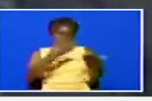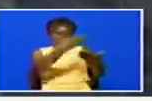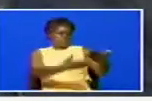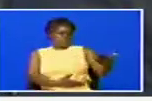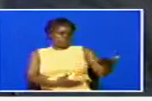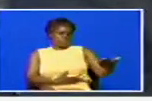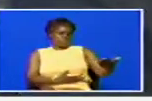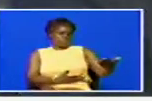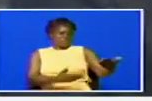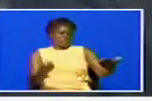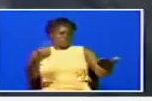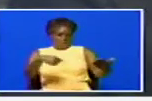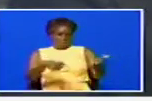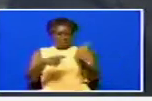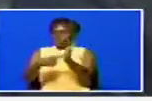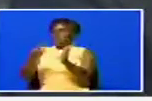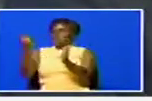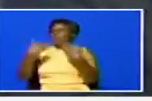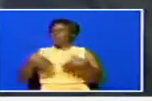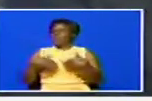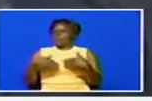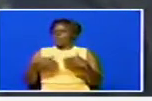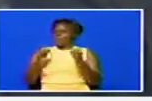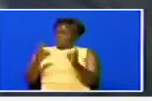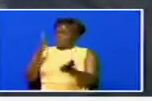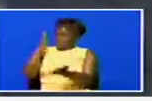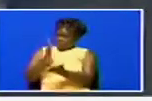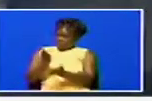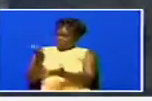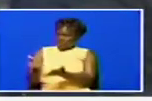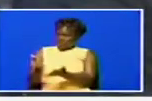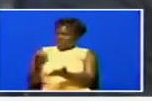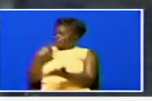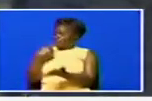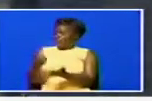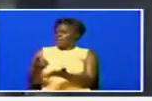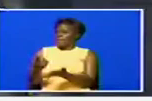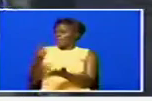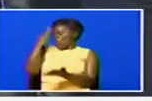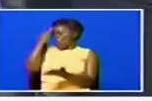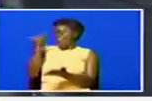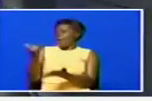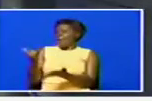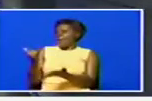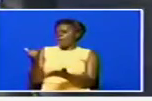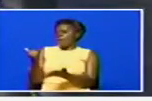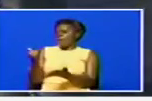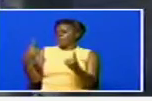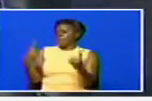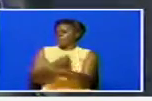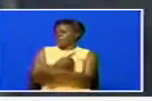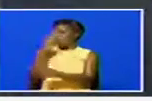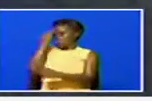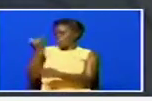Kwa hivyo wanakuja wanaambia wa Kenya, kuna uongo. Na kama kuna ukweli, aha, pia waweze kutuambia kwa nini basi matokeo yanakuwa